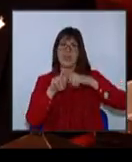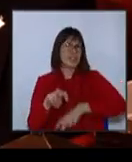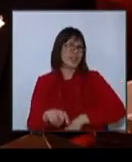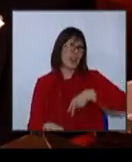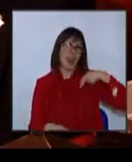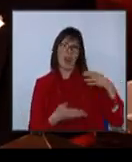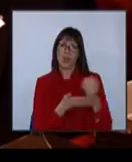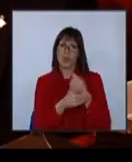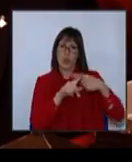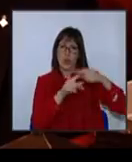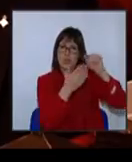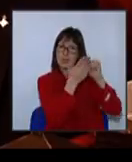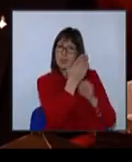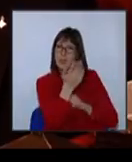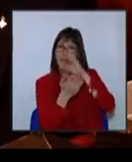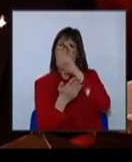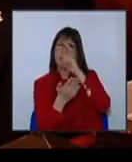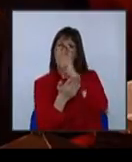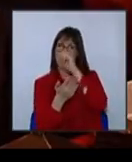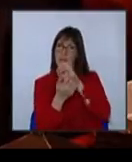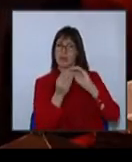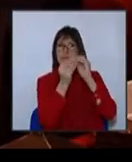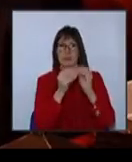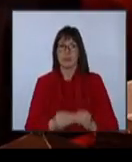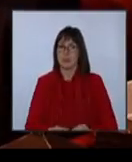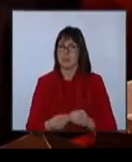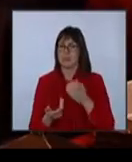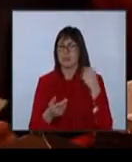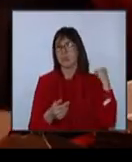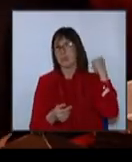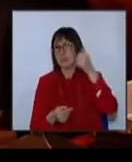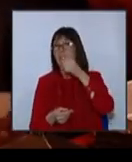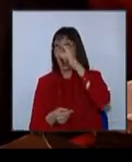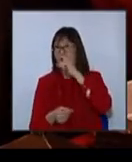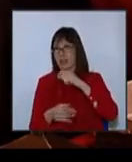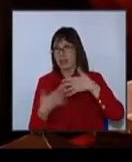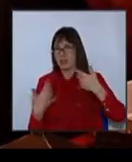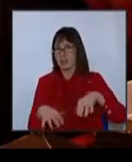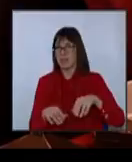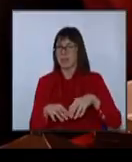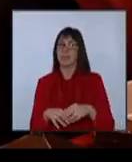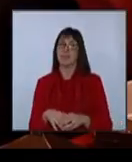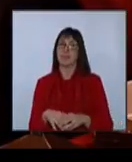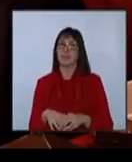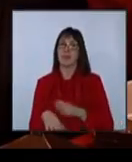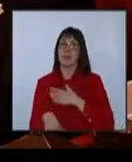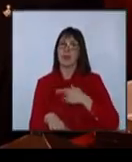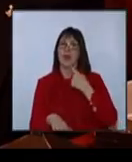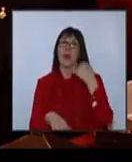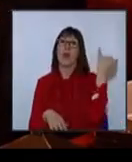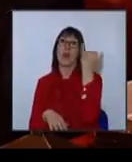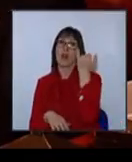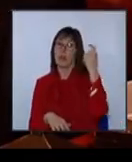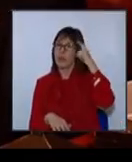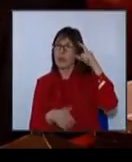tots els mals que pateix la línia de Rodalies R3, des de fa anys i panys. Tant de bo algun dia